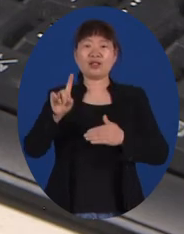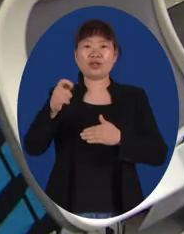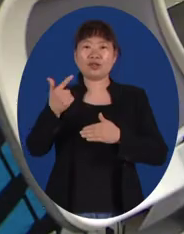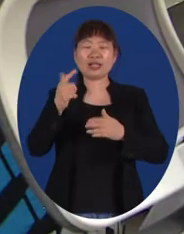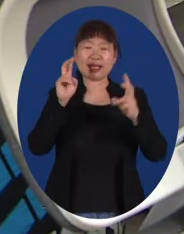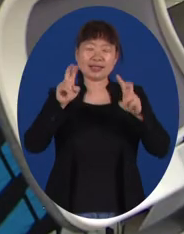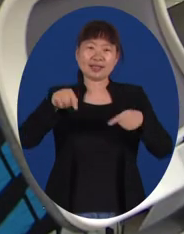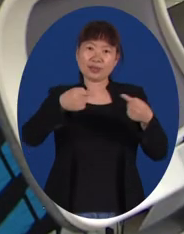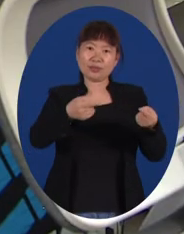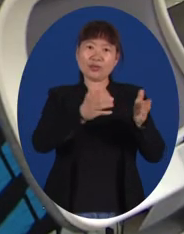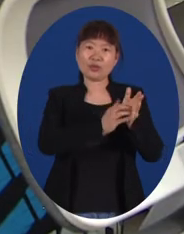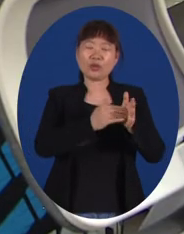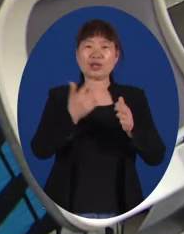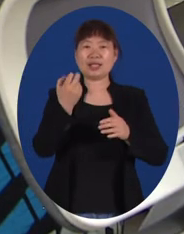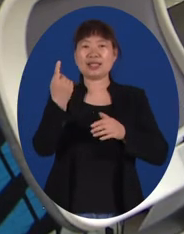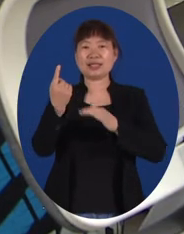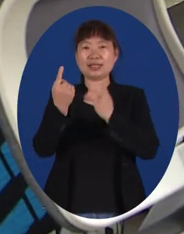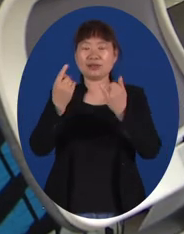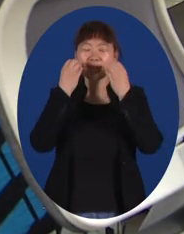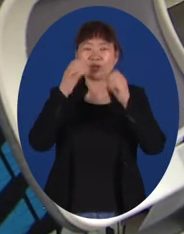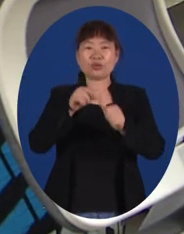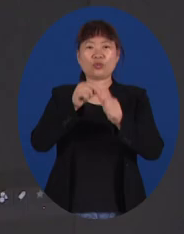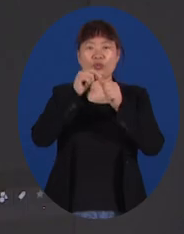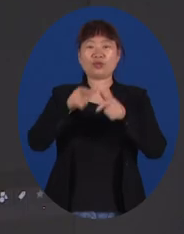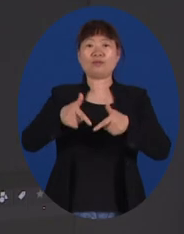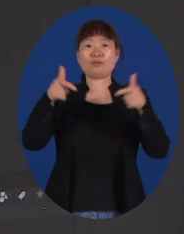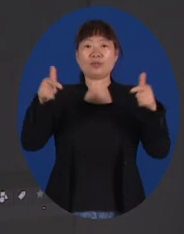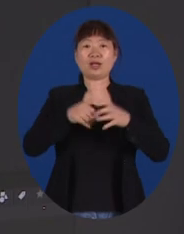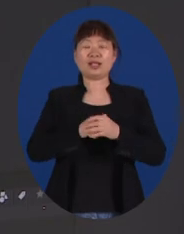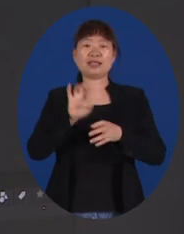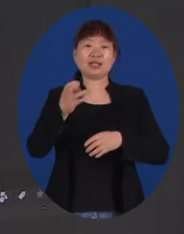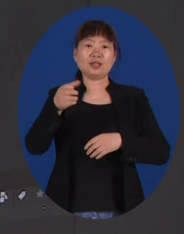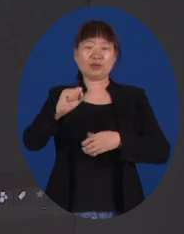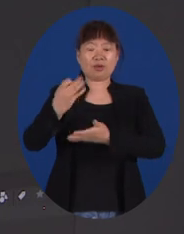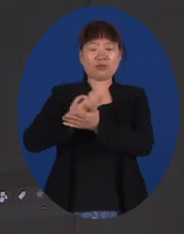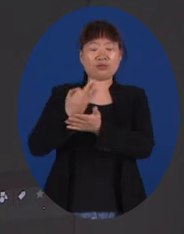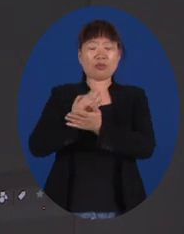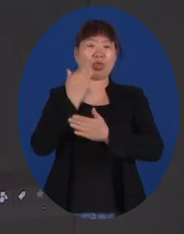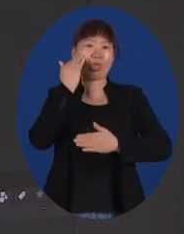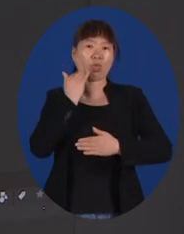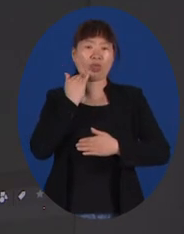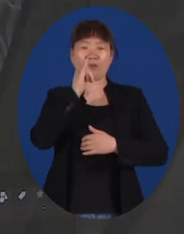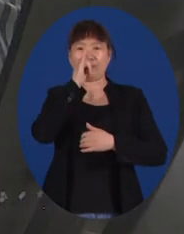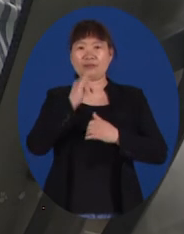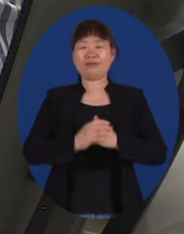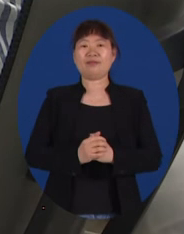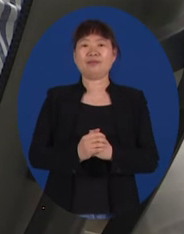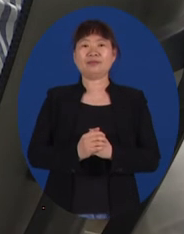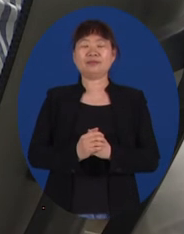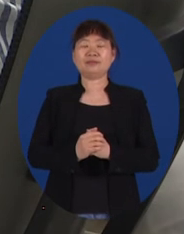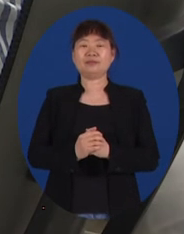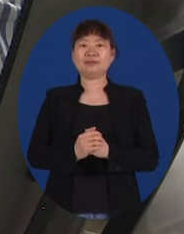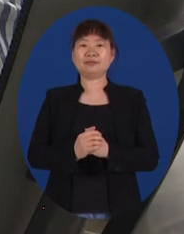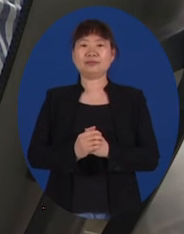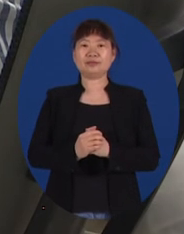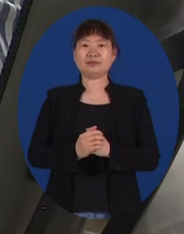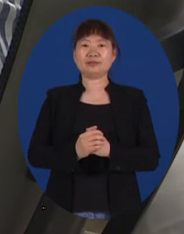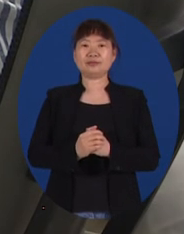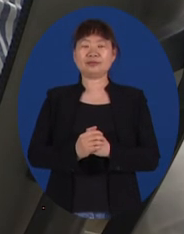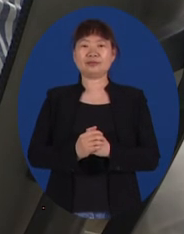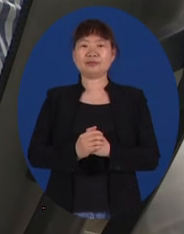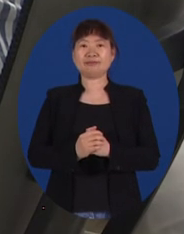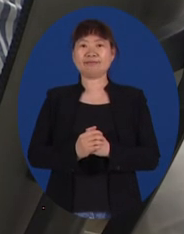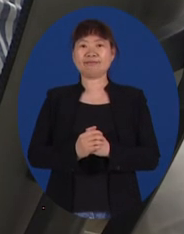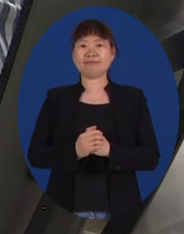참여했고 일은 한 명 의 신규 고용창출과 40억 원의 매출을 올리는 성과를 냈습니다 경제이슈 tv